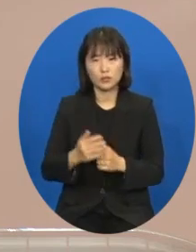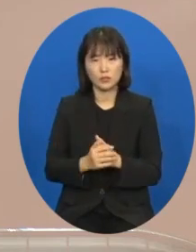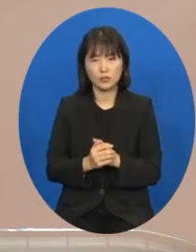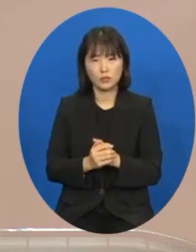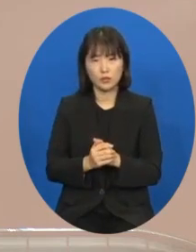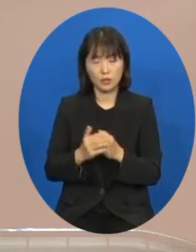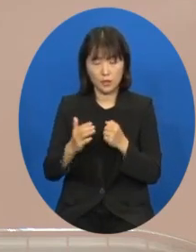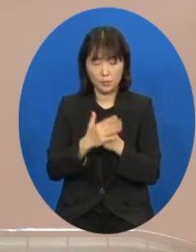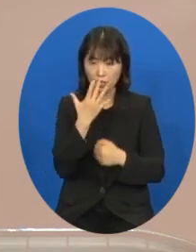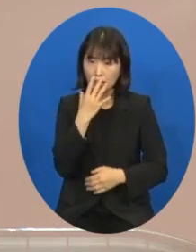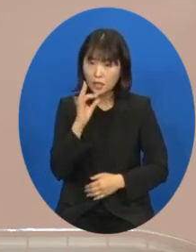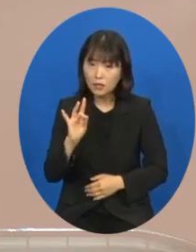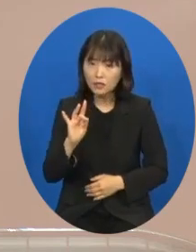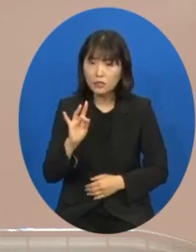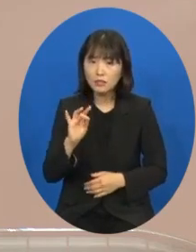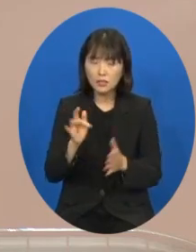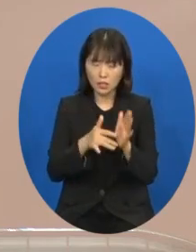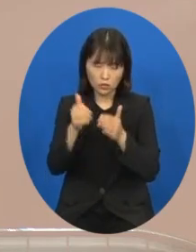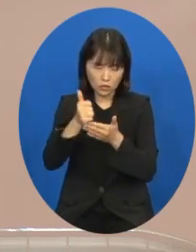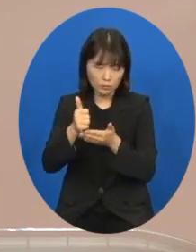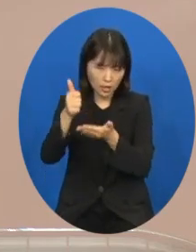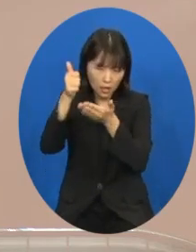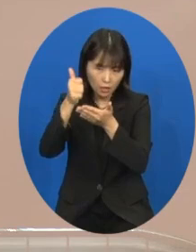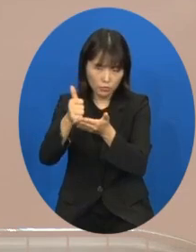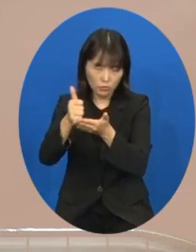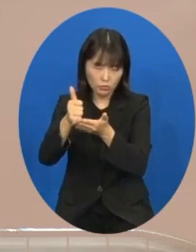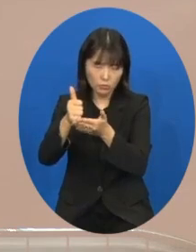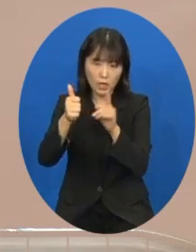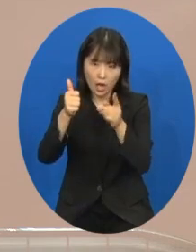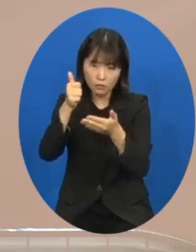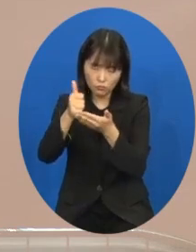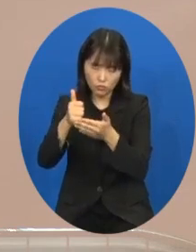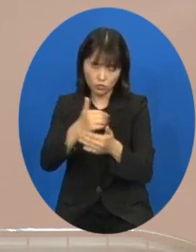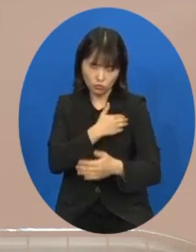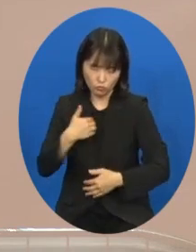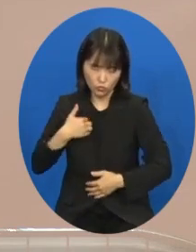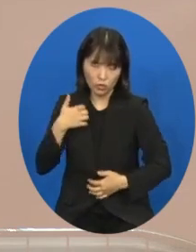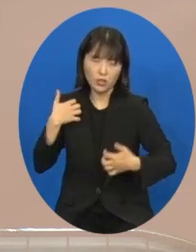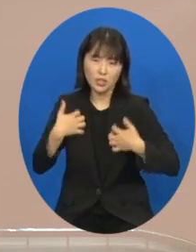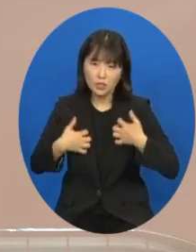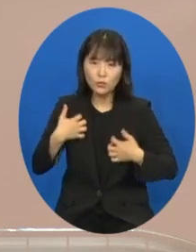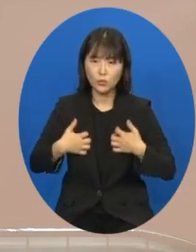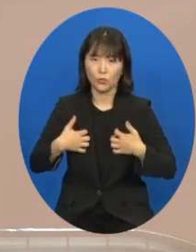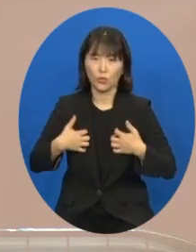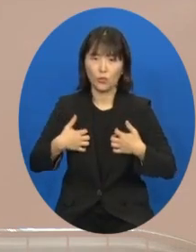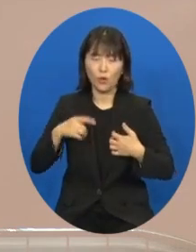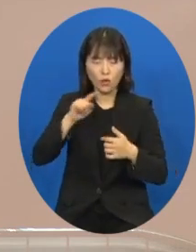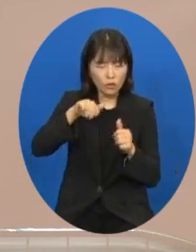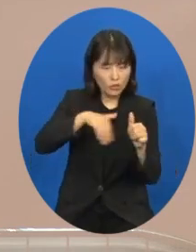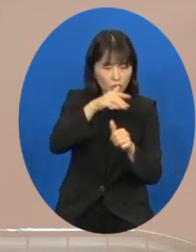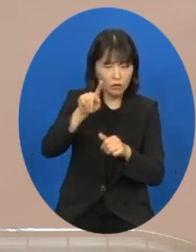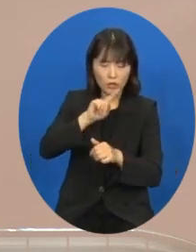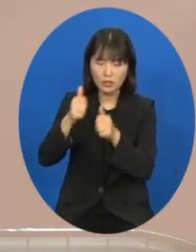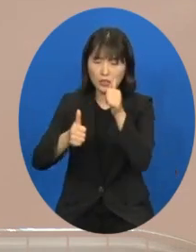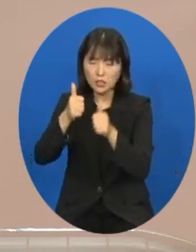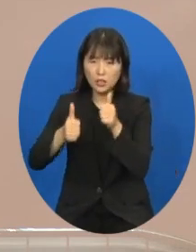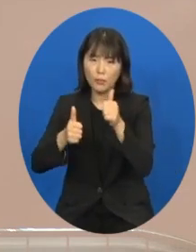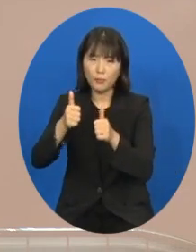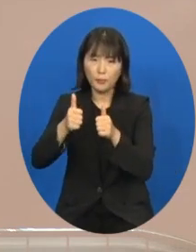그러니까 당연히 예수님 한 분이면 충분하고 주님으로 기쁘고 어떤 상황, 어떤 시험